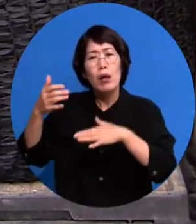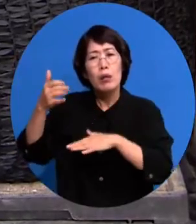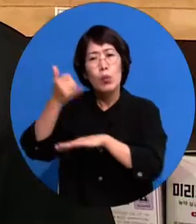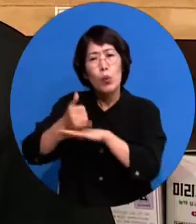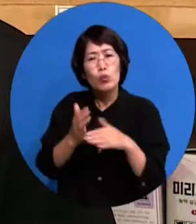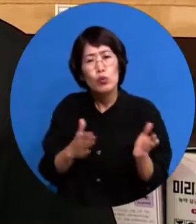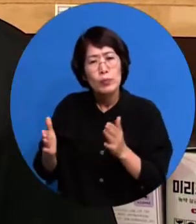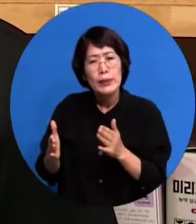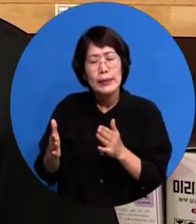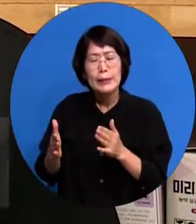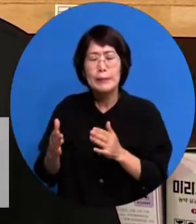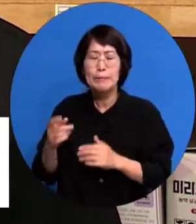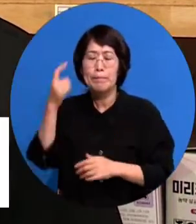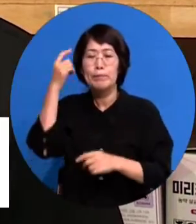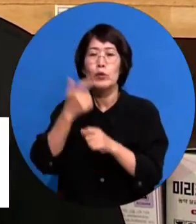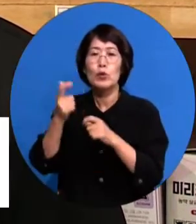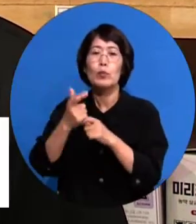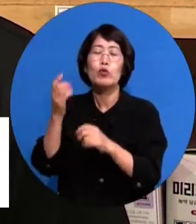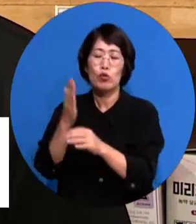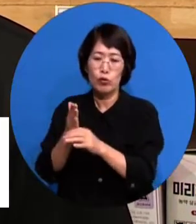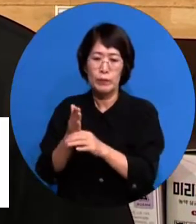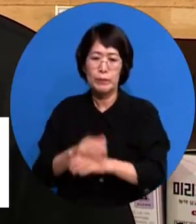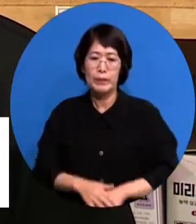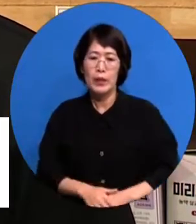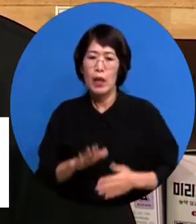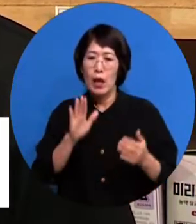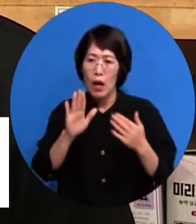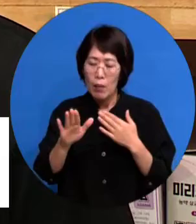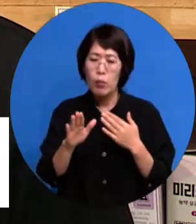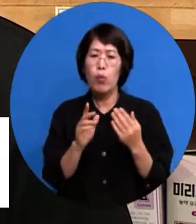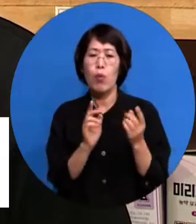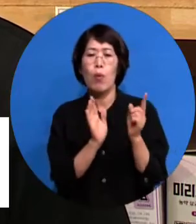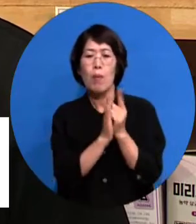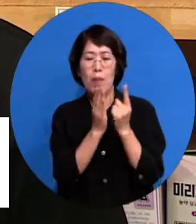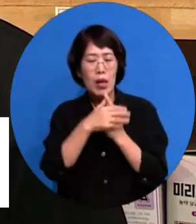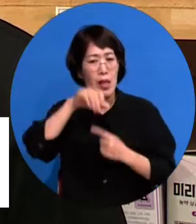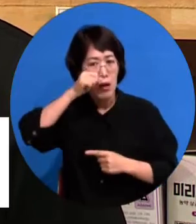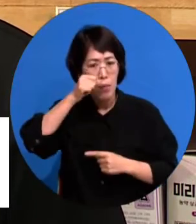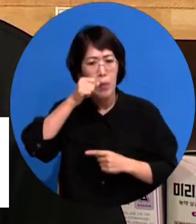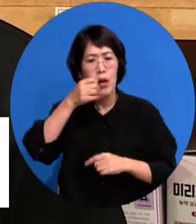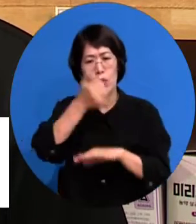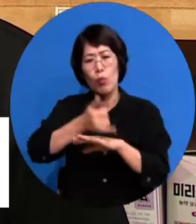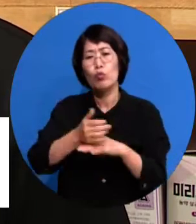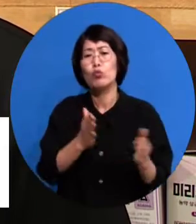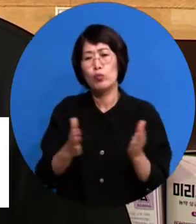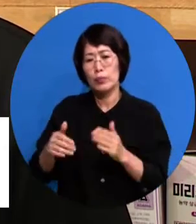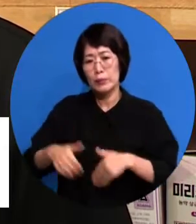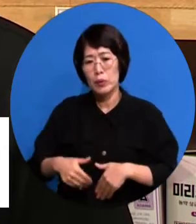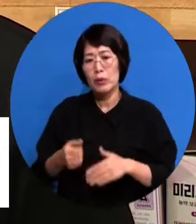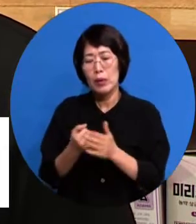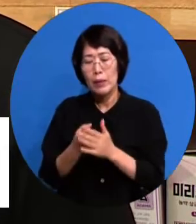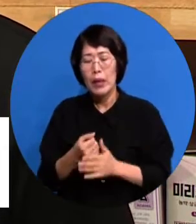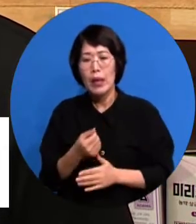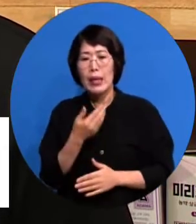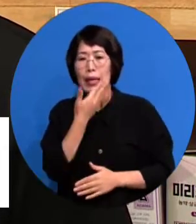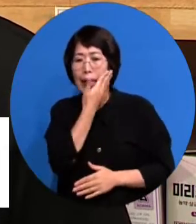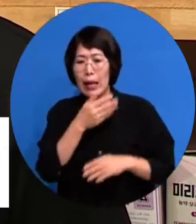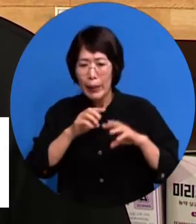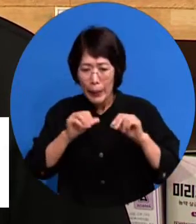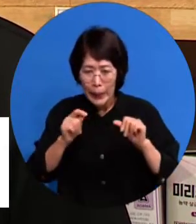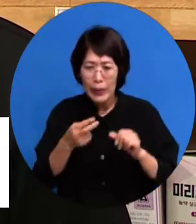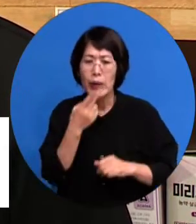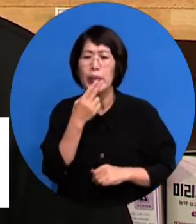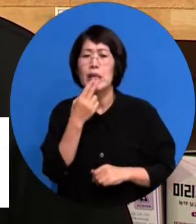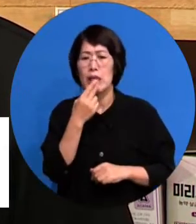있습니다. 앞으로 이제 마늘, 양파 준비를 하셔야 되니까 뭐